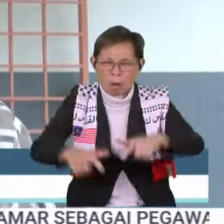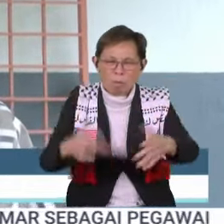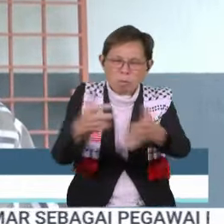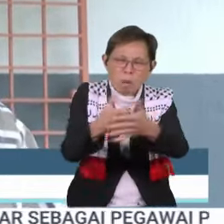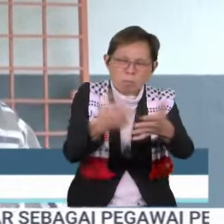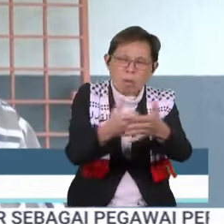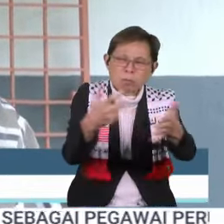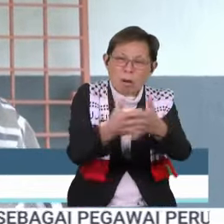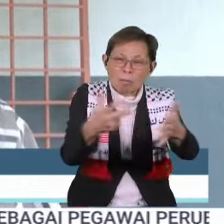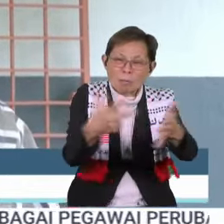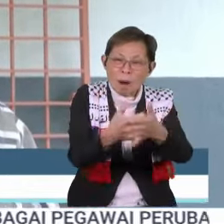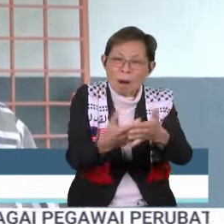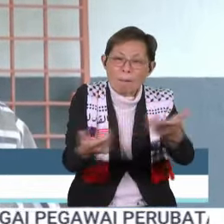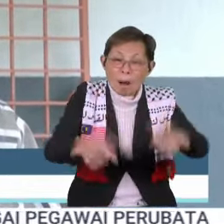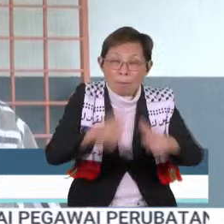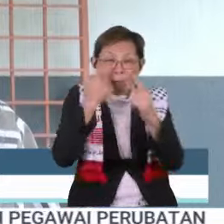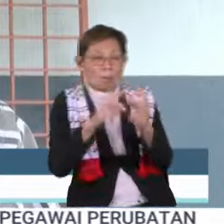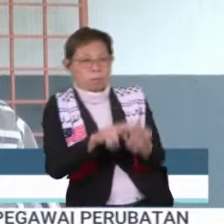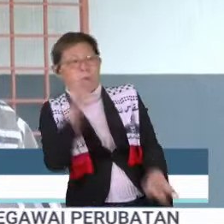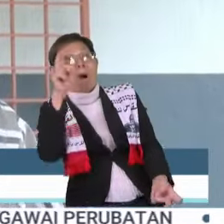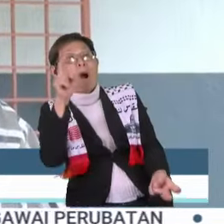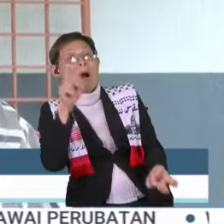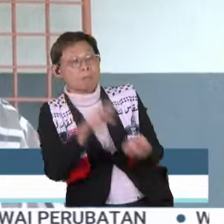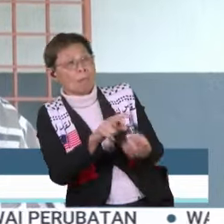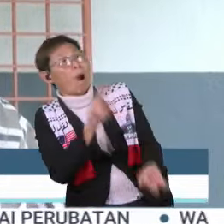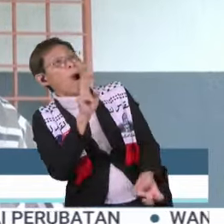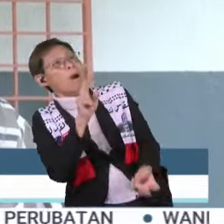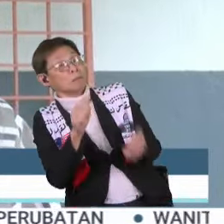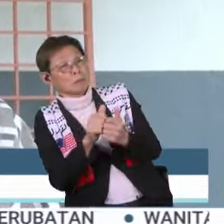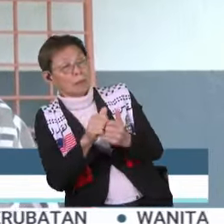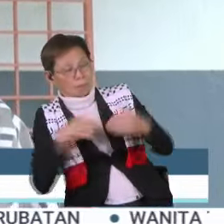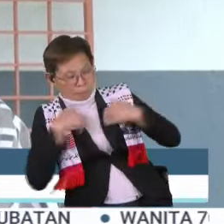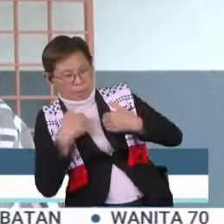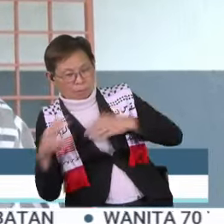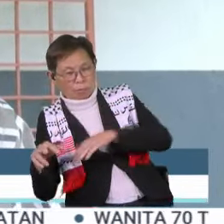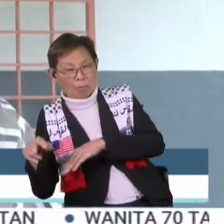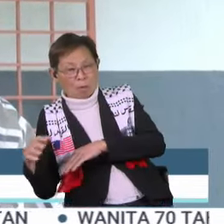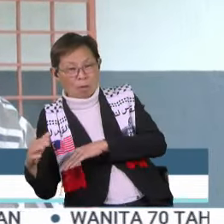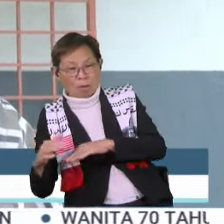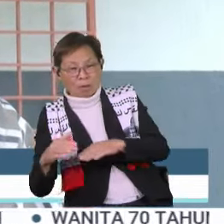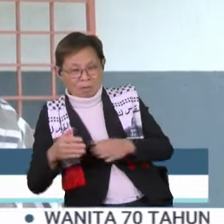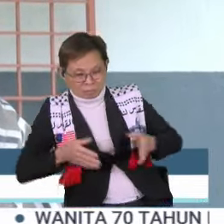berlaku kerana terkejut dengan lintasan ini, maka